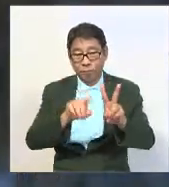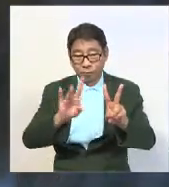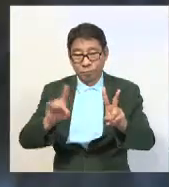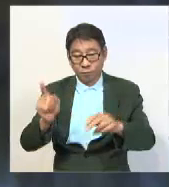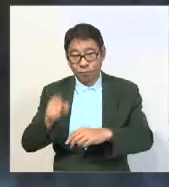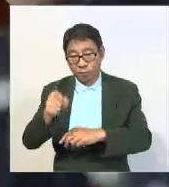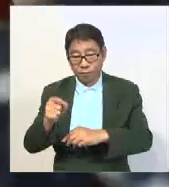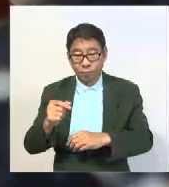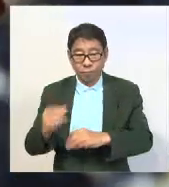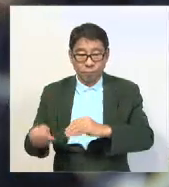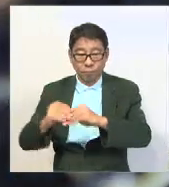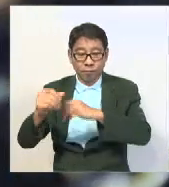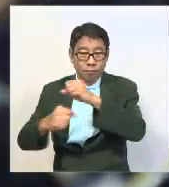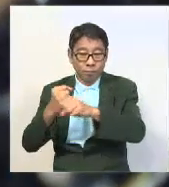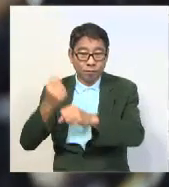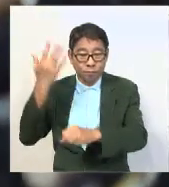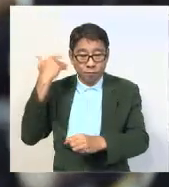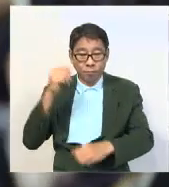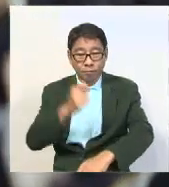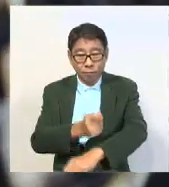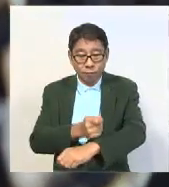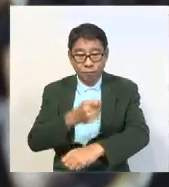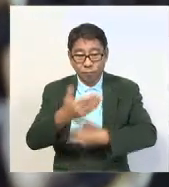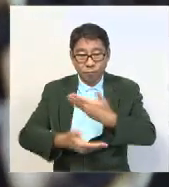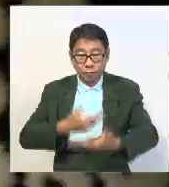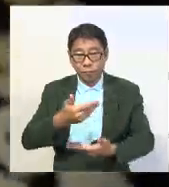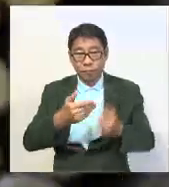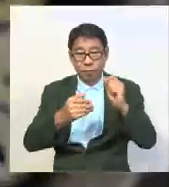จากปีที่ผ่านมาสร้างรายได้ไม่ต่ำกว่า